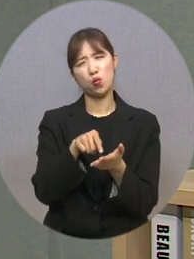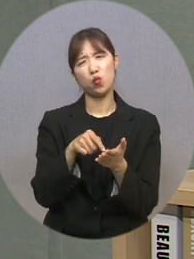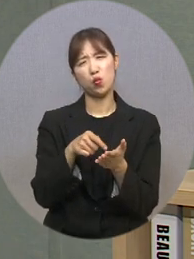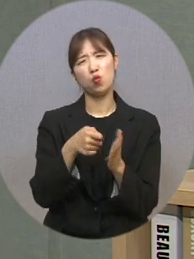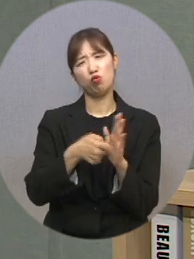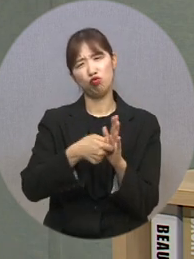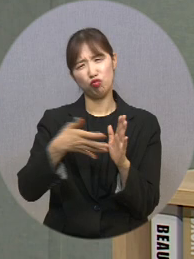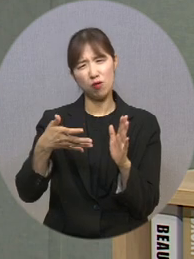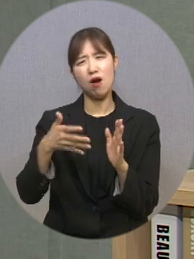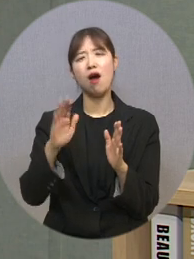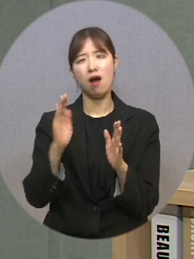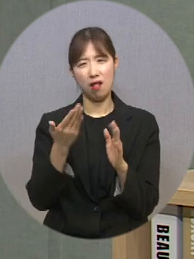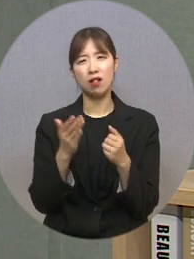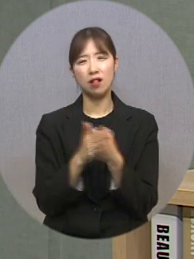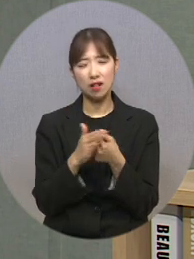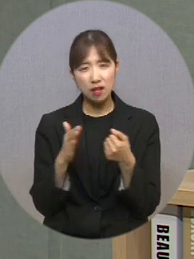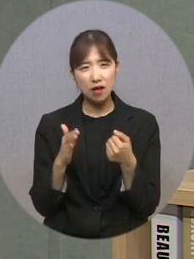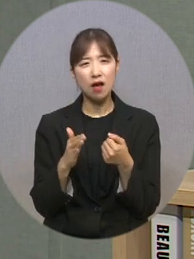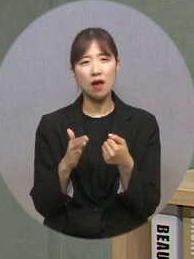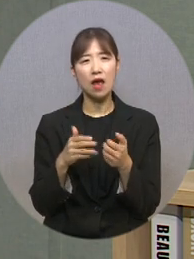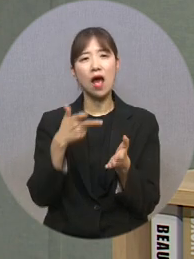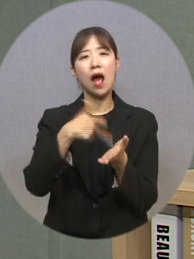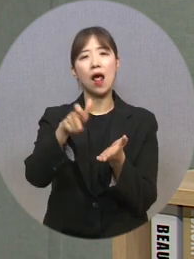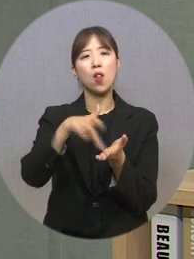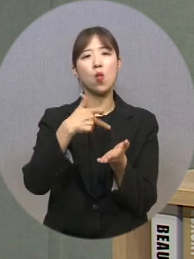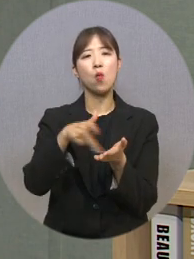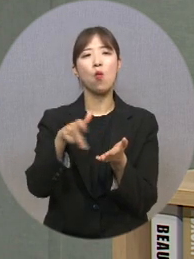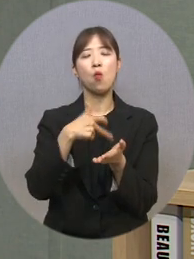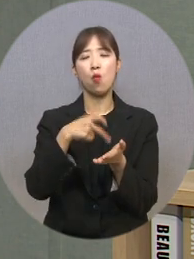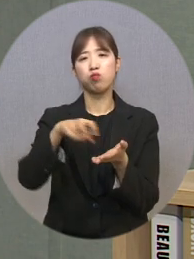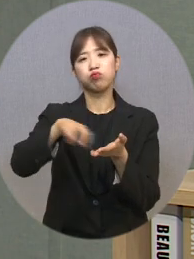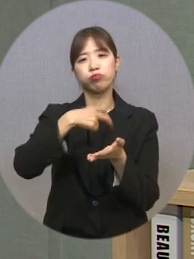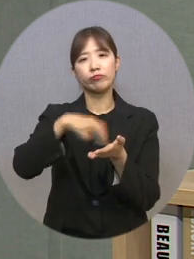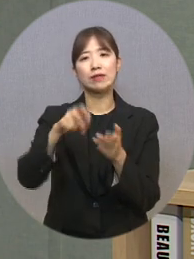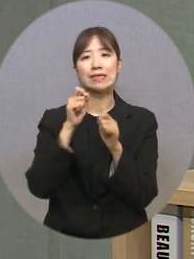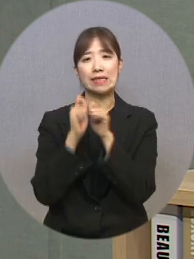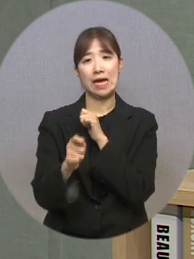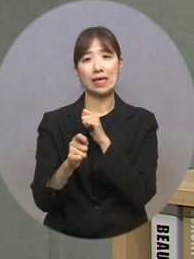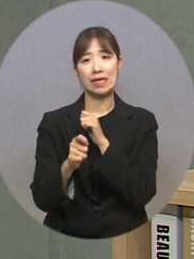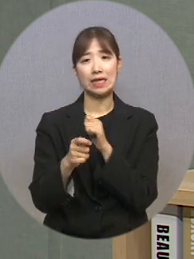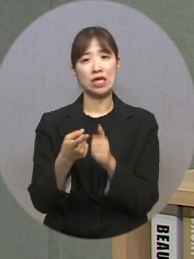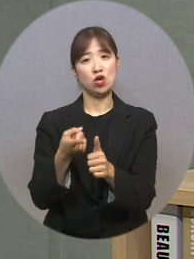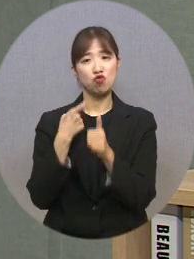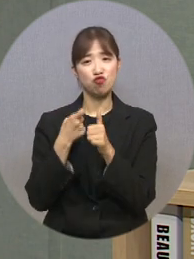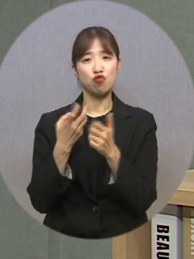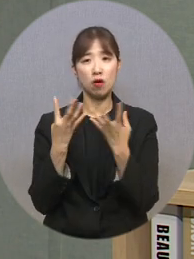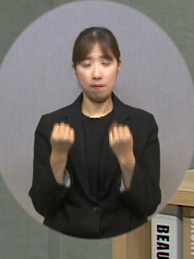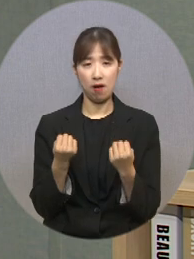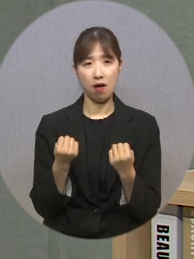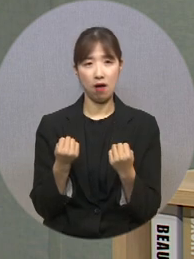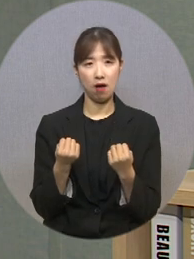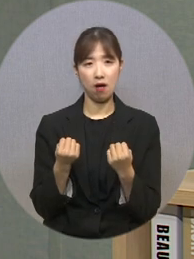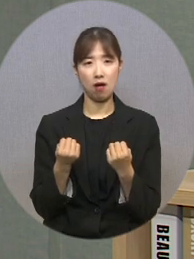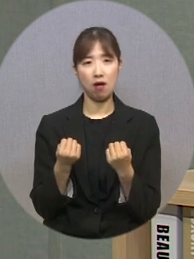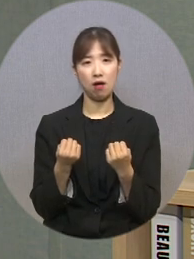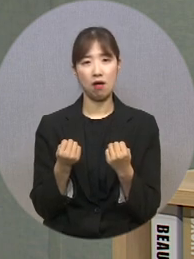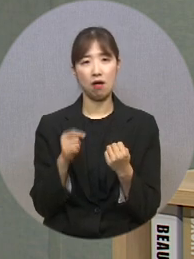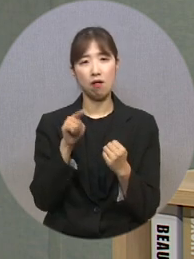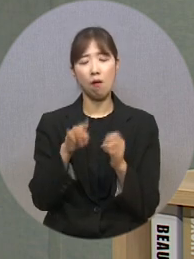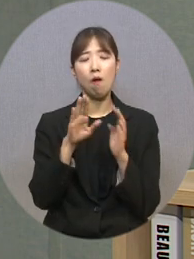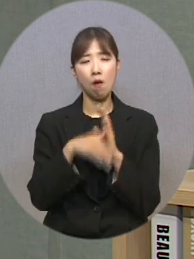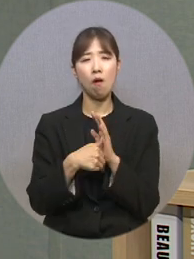유행이 많이 되면서 예, 예. 카톡으로 문자 사기를 많이 예, 예. 유도한단 말이에요. 예, 예. 그럴